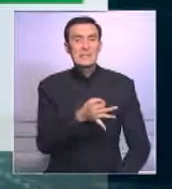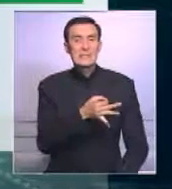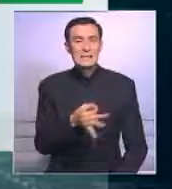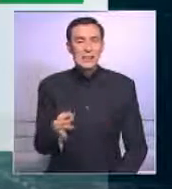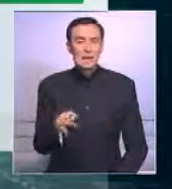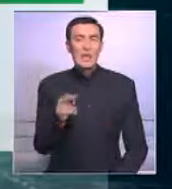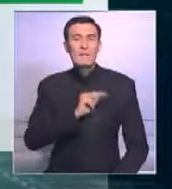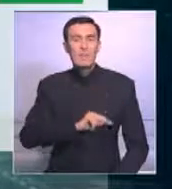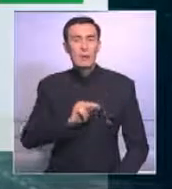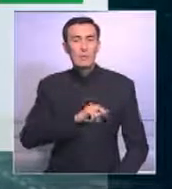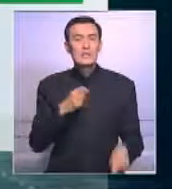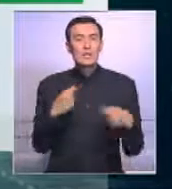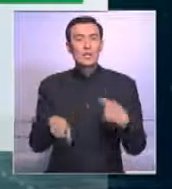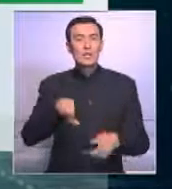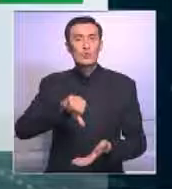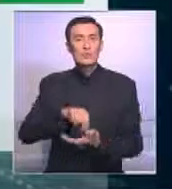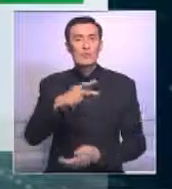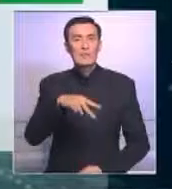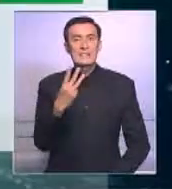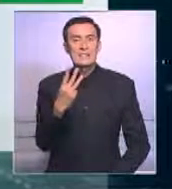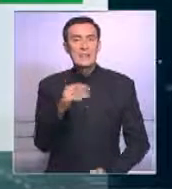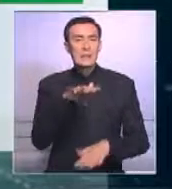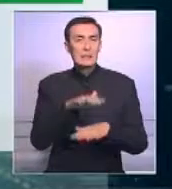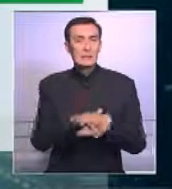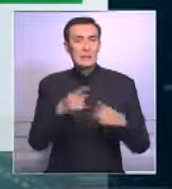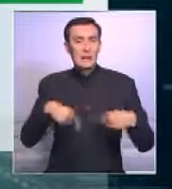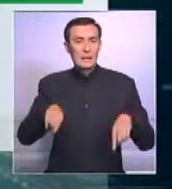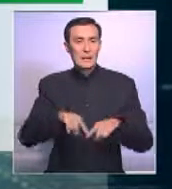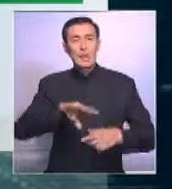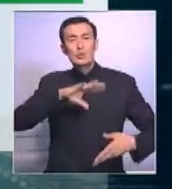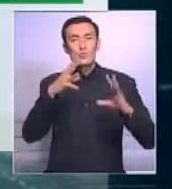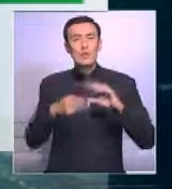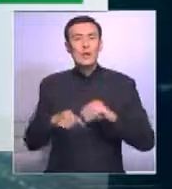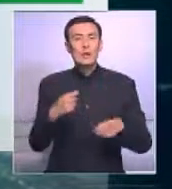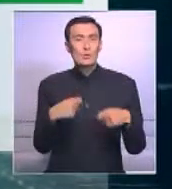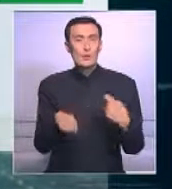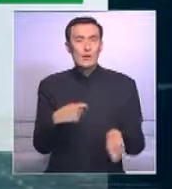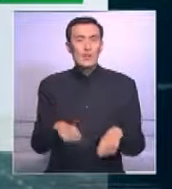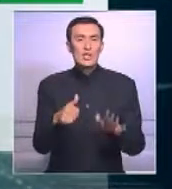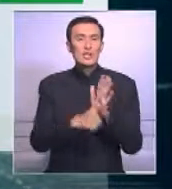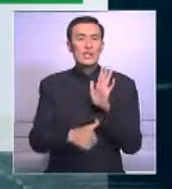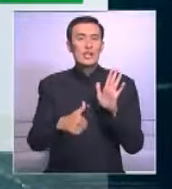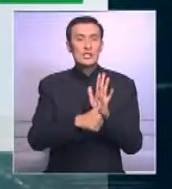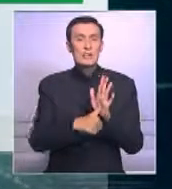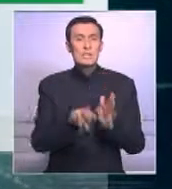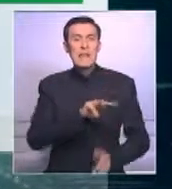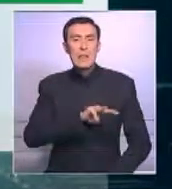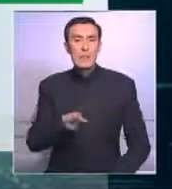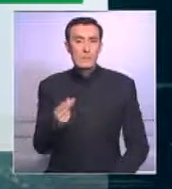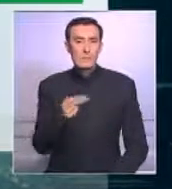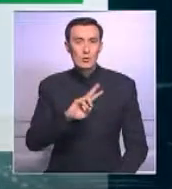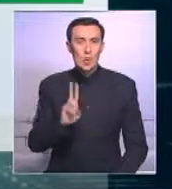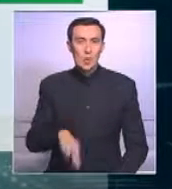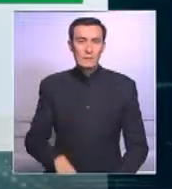тиена. В работе рынка участвовали 23 трейдера. Суммарный объем торгов – 66 миллионов долларов.